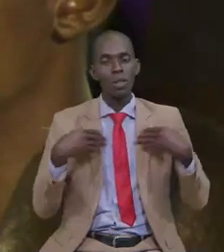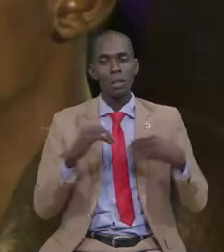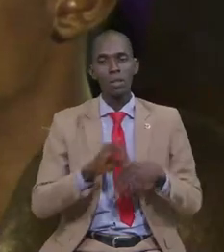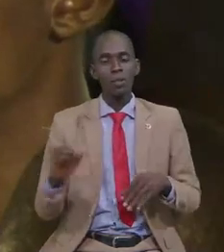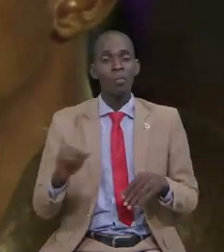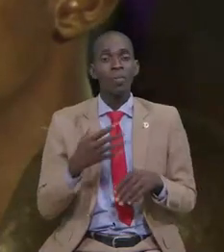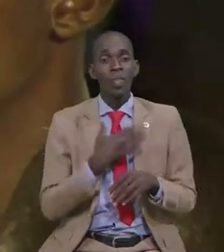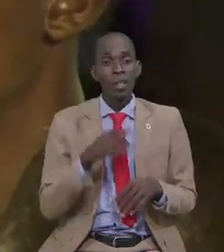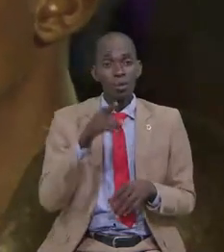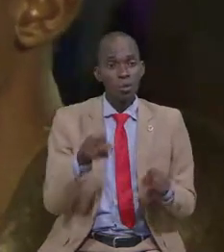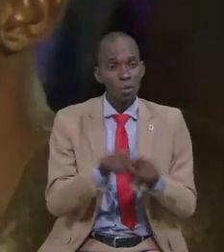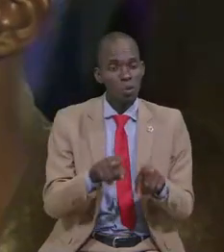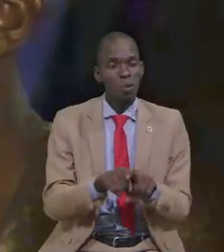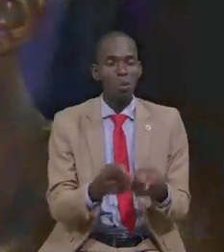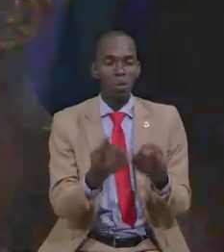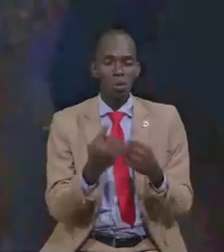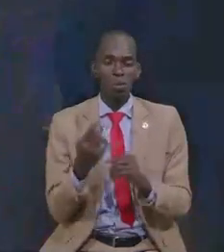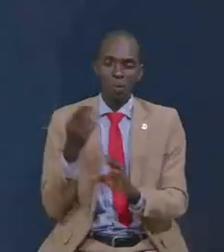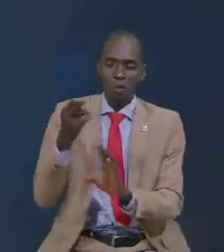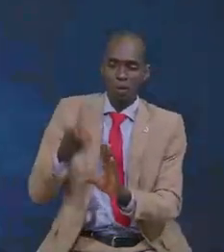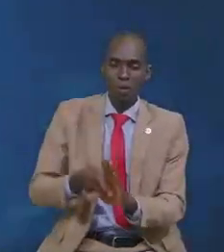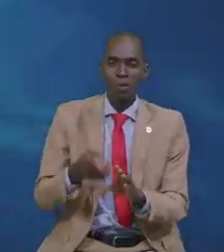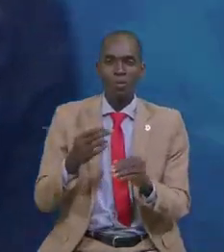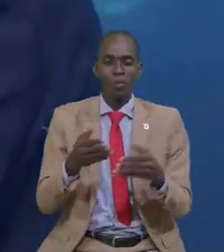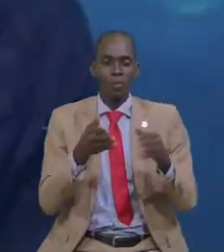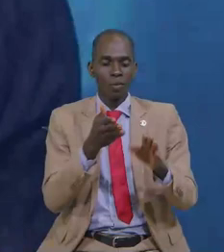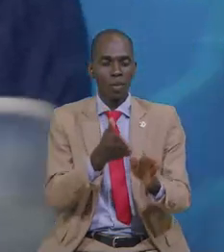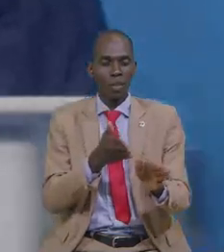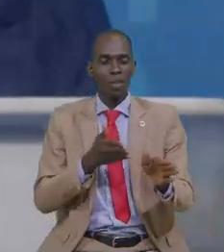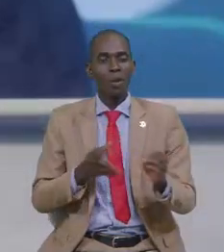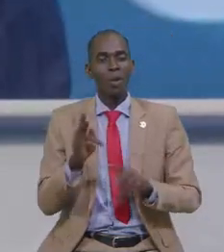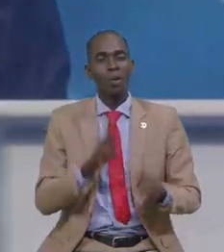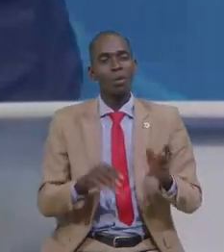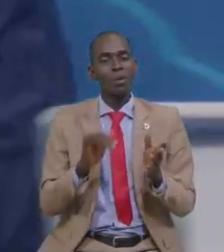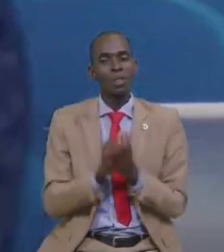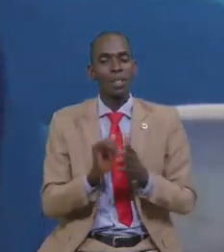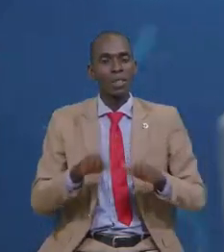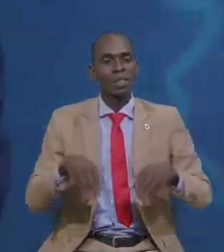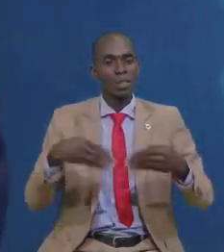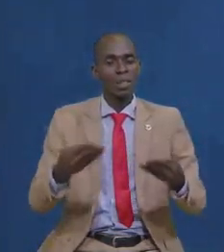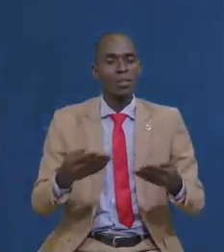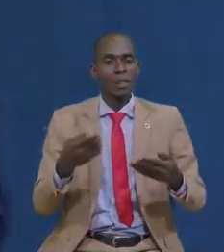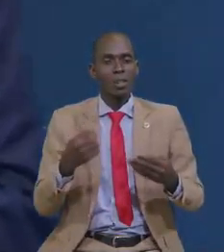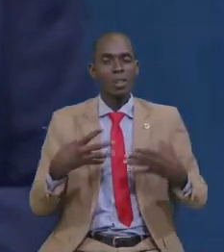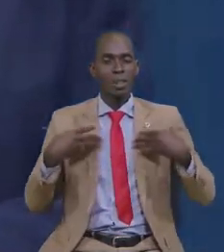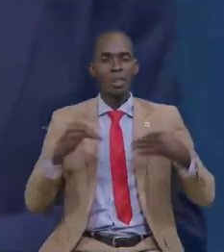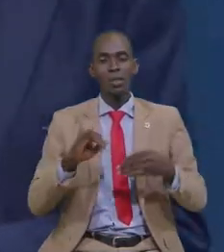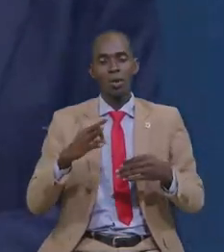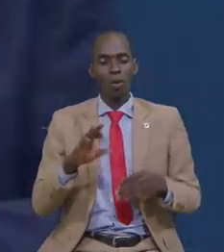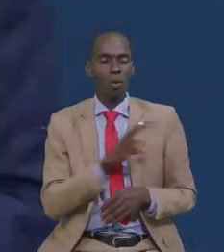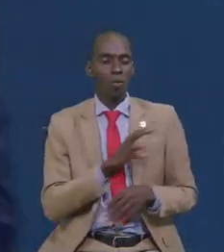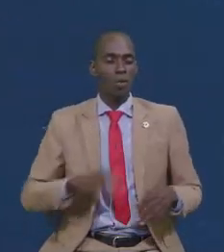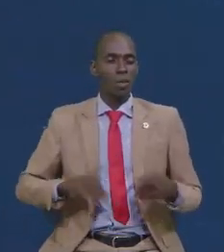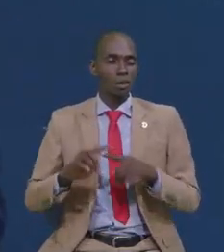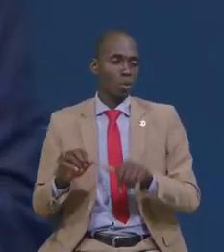toi, toi-même, tu viendras te joindre à la ligne, à la queue, au rang de